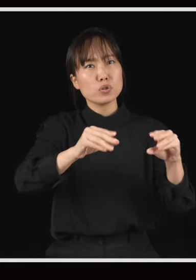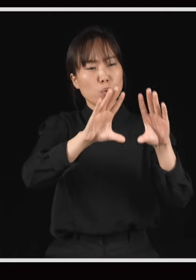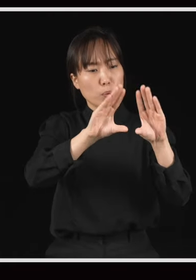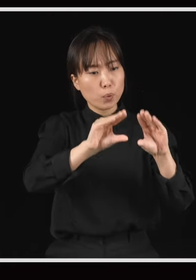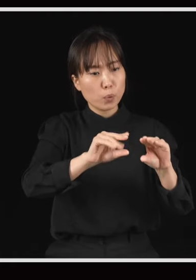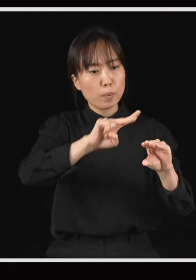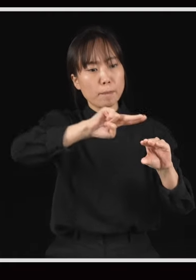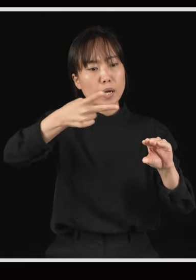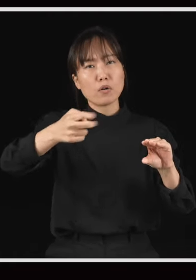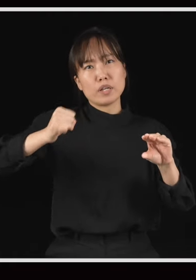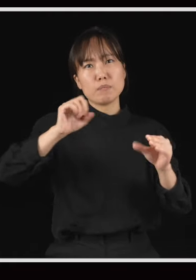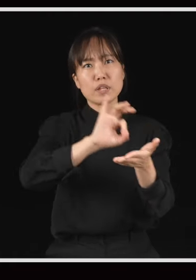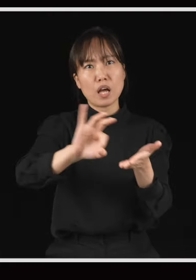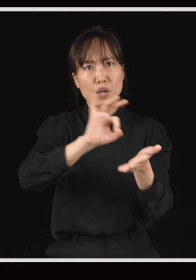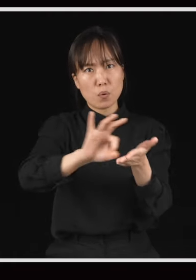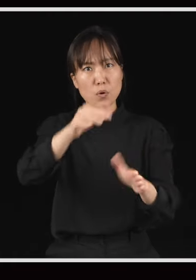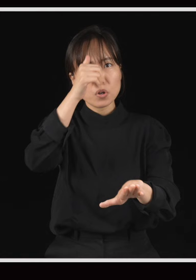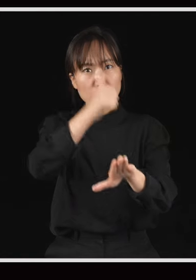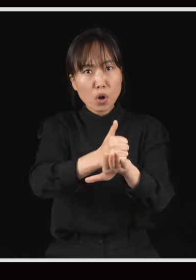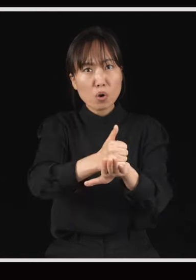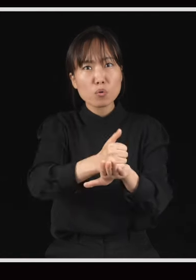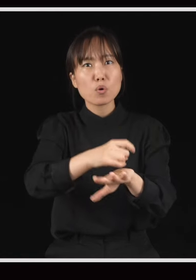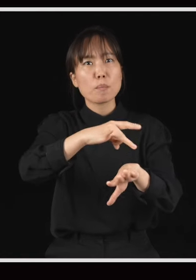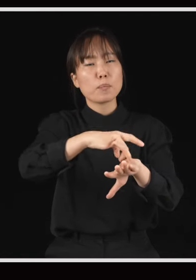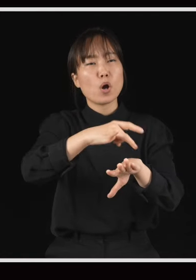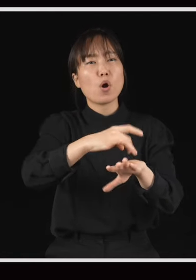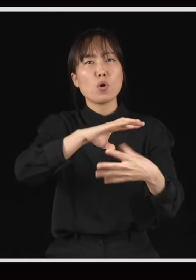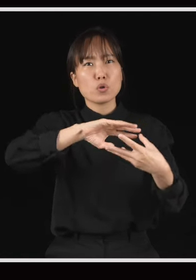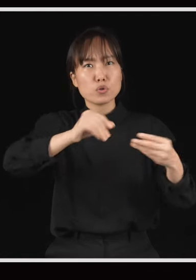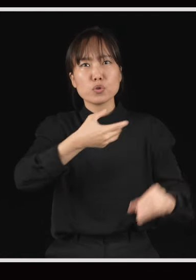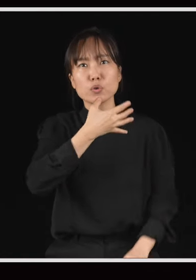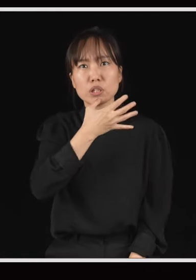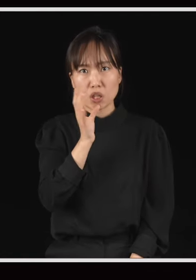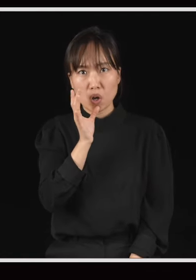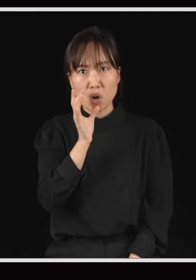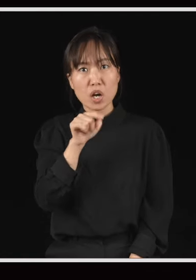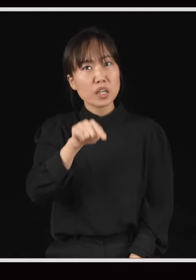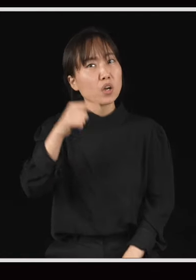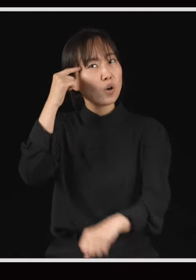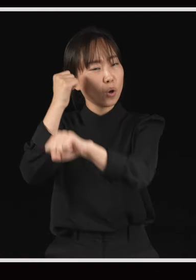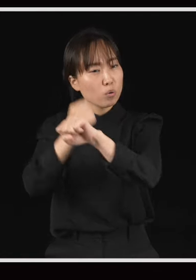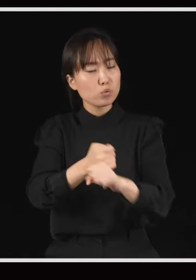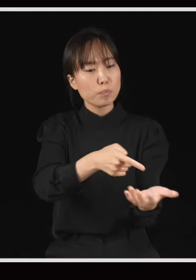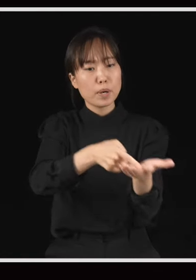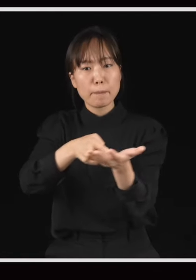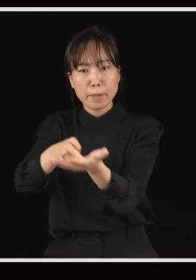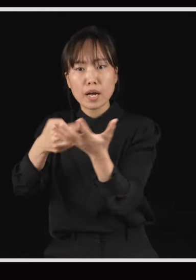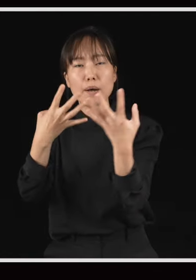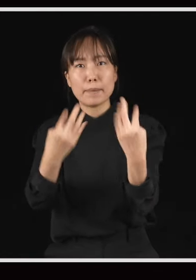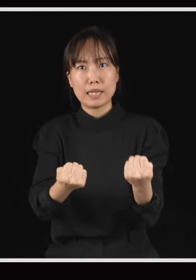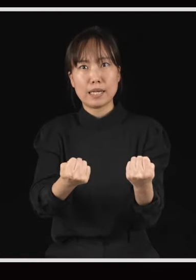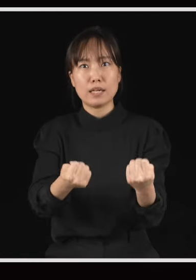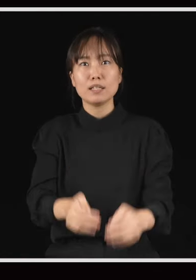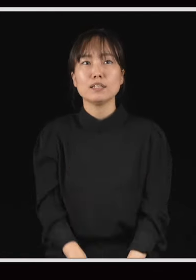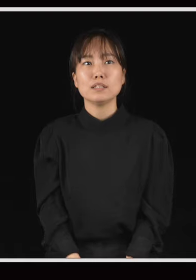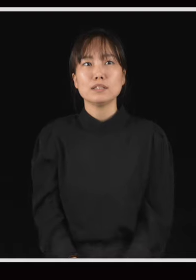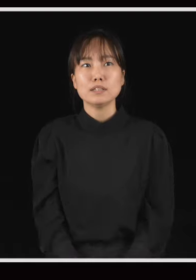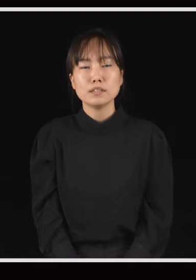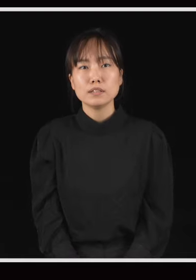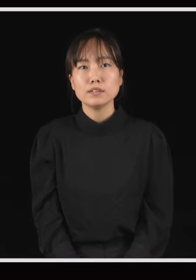에너지를 씁니다. 세포 노화도 가속된다. 잘 알려져 있습니다. 이런 것들이 다 한 줄 한 줄이 다 수십 편 이상의